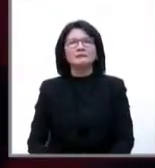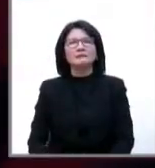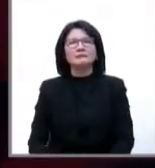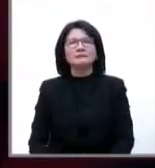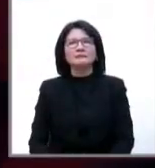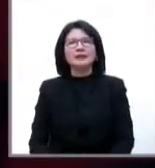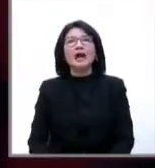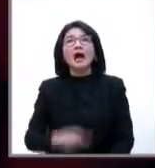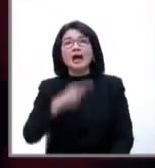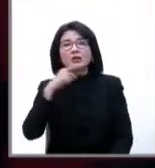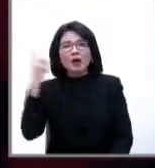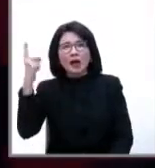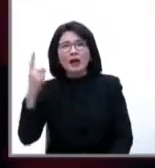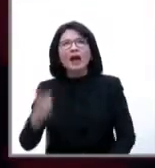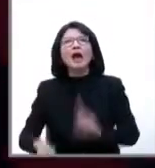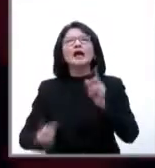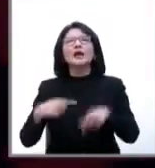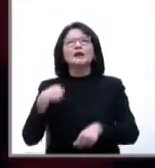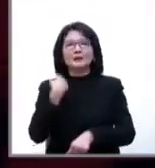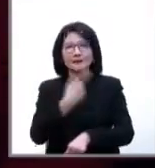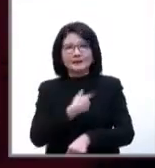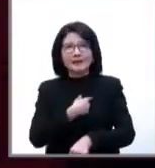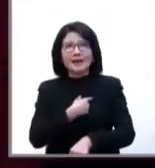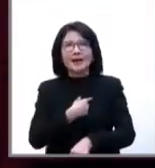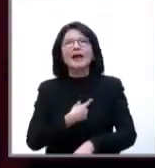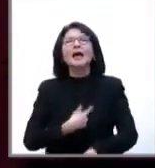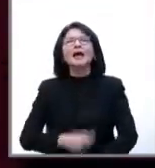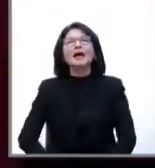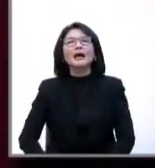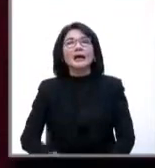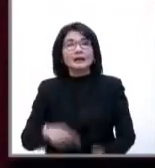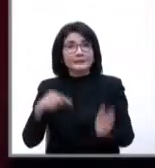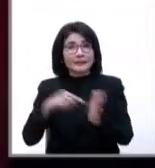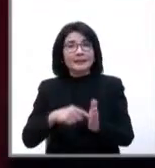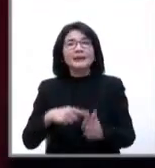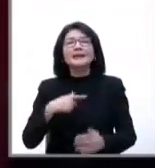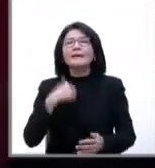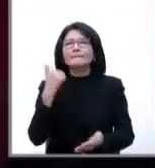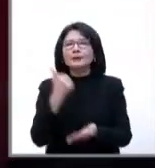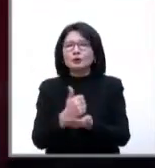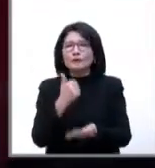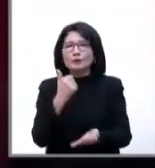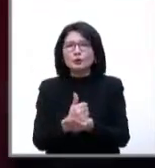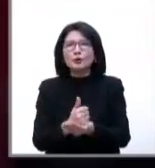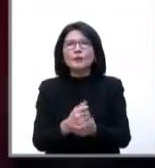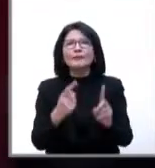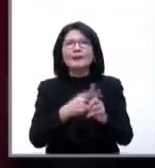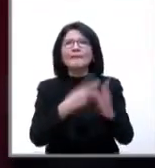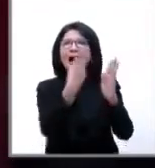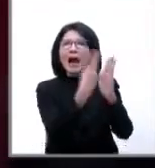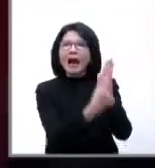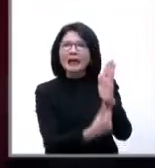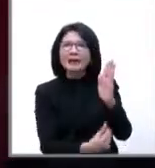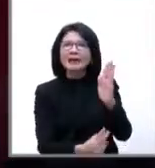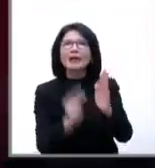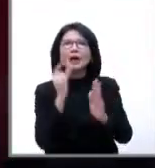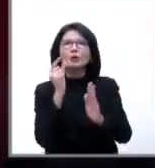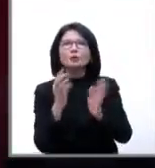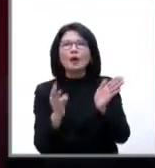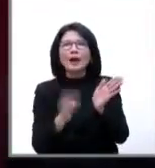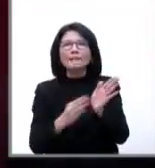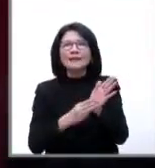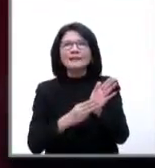sekalian Insyaallah kalau Amin mendapatkan mandat kita akan sungguh-sungguh yang pertama kita akan anggaran untuk mengatasi krisis